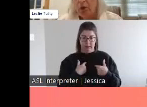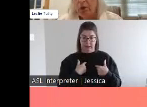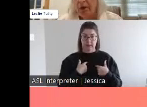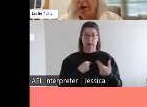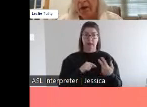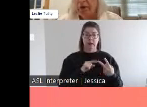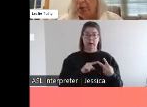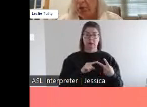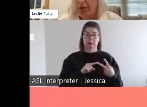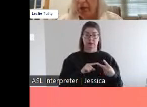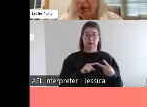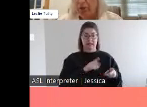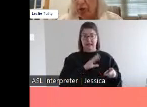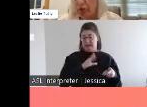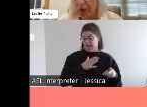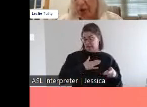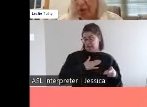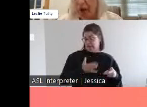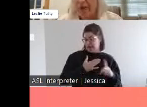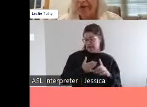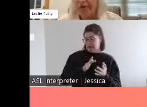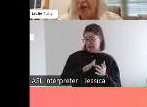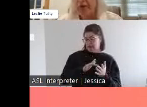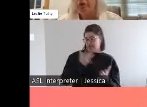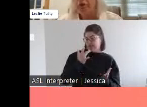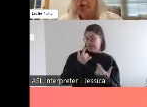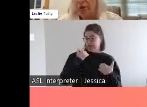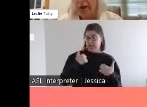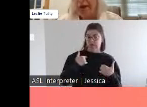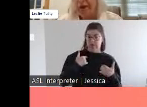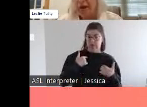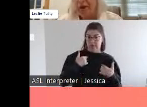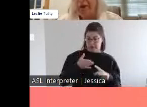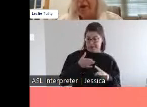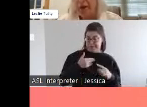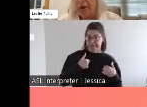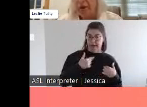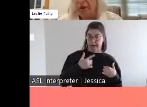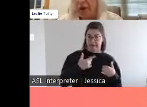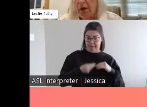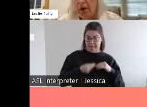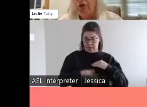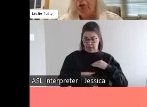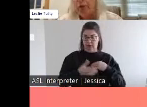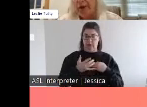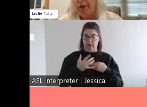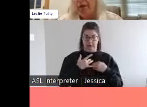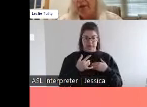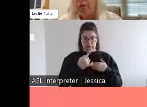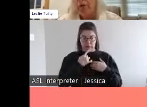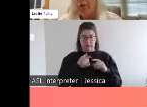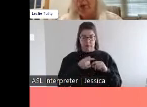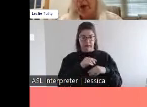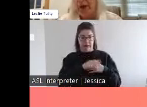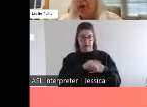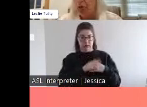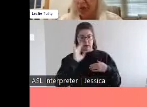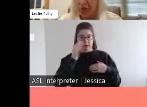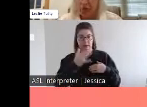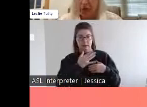Donc, apparemment, ou plutôt les principaux enjeux, la conseillère n'avait aucun contrôle sur la séance et a laissé mon mari me crier